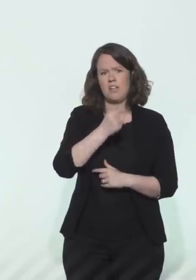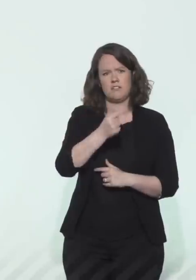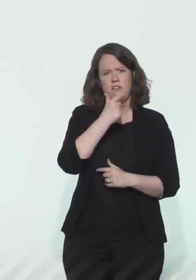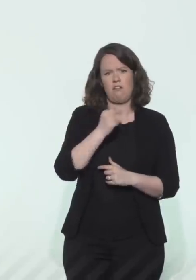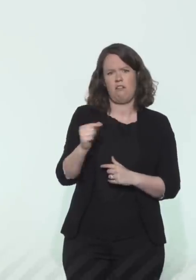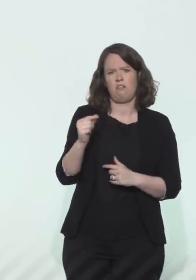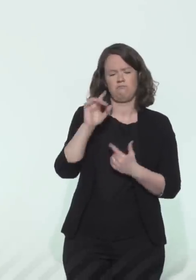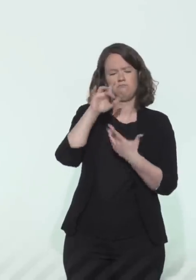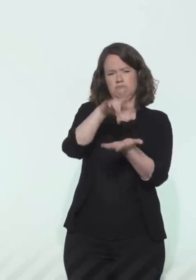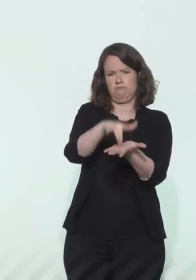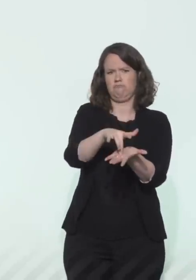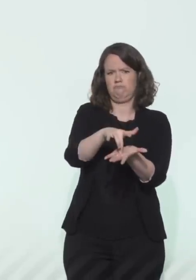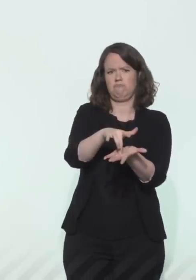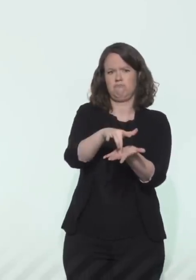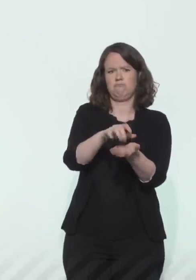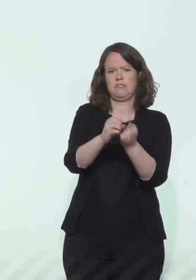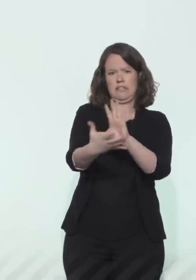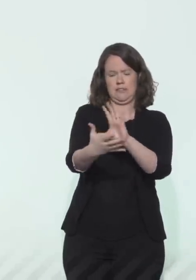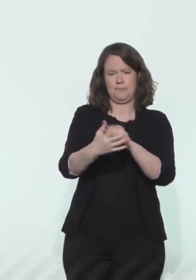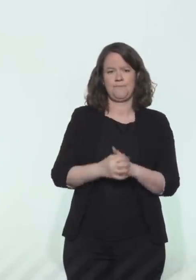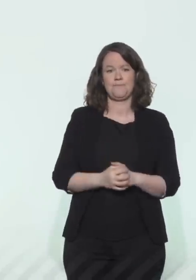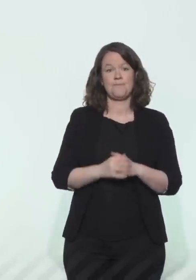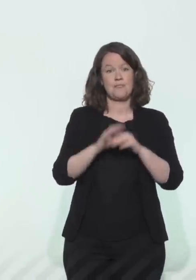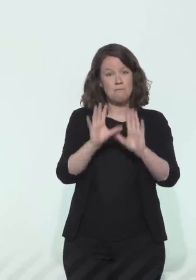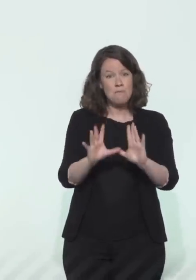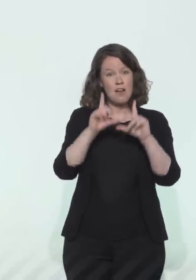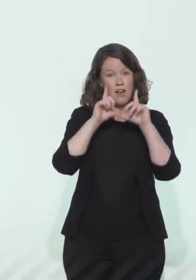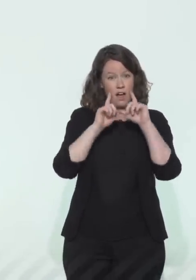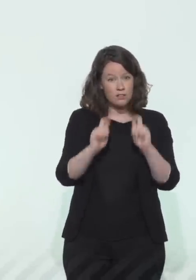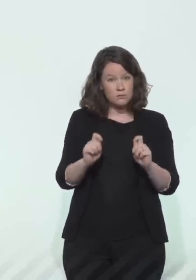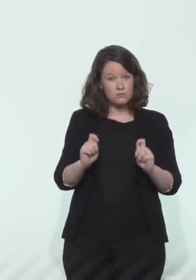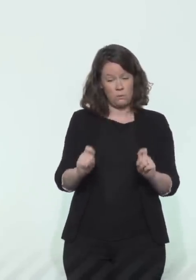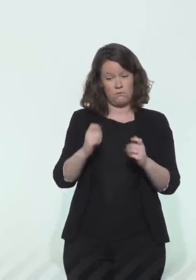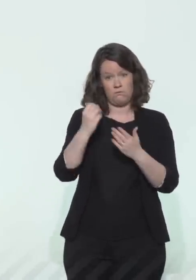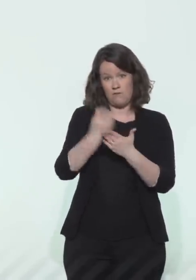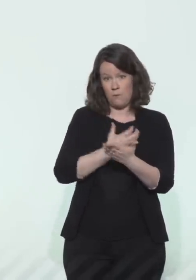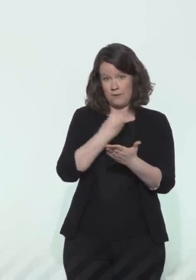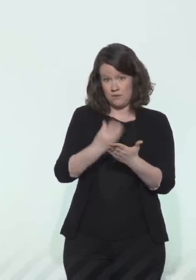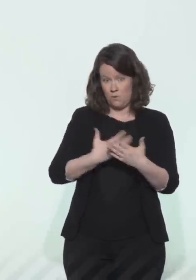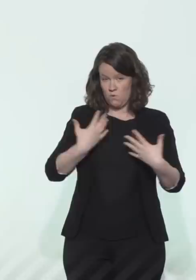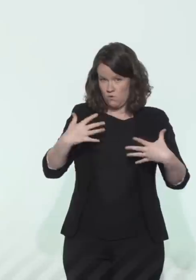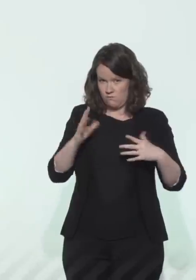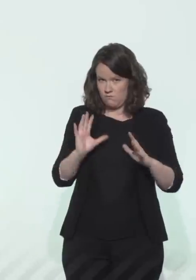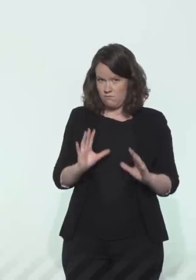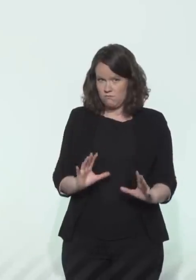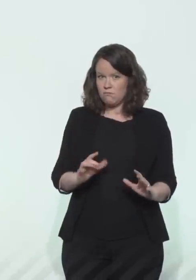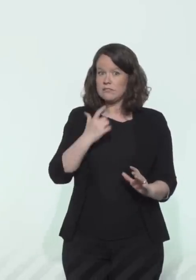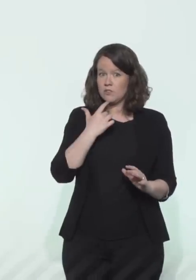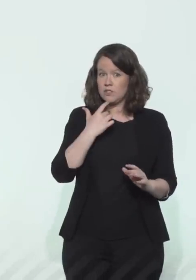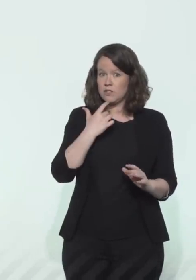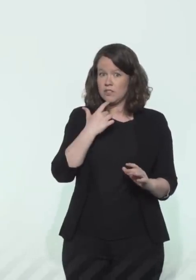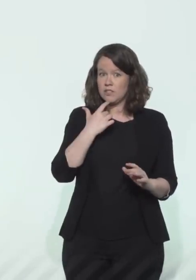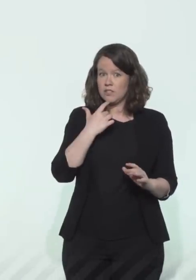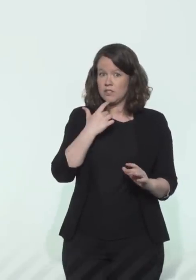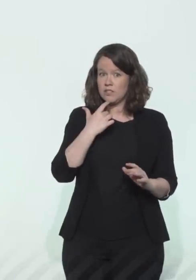un rythme de croisière. À nouveau, ces données sont sensibles, elles sont importantes à suivre, et à nouveau, ces données n'illustrent que la